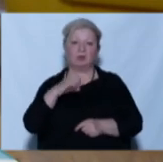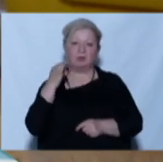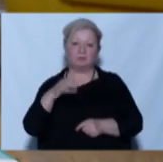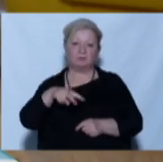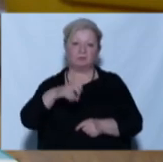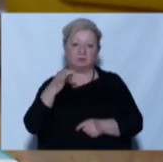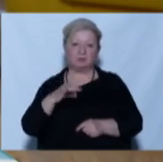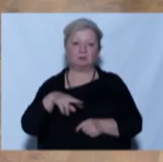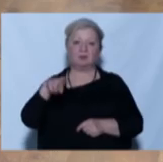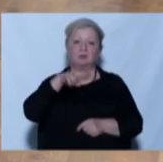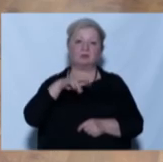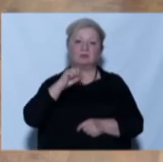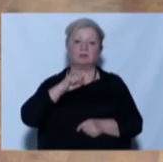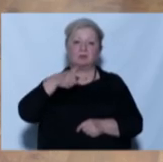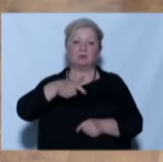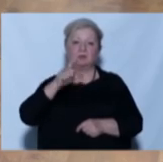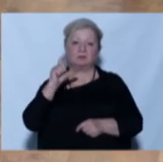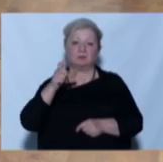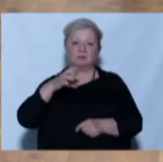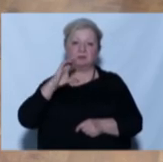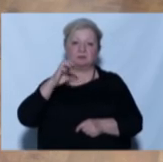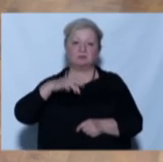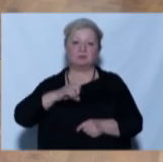დაღესტანში აულ გუნიფში დაიბადა და